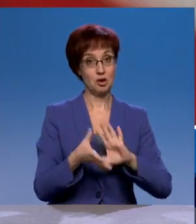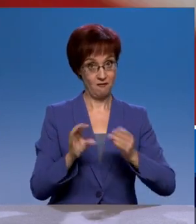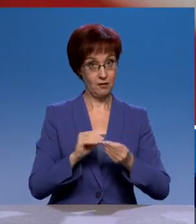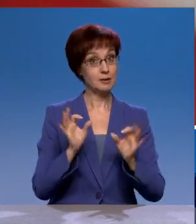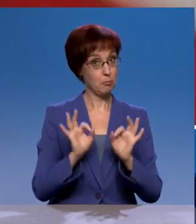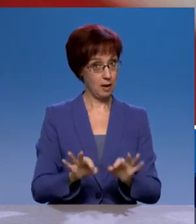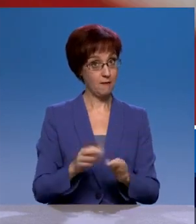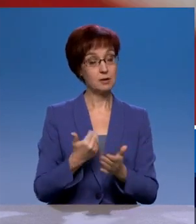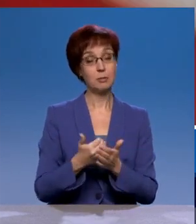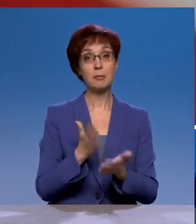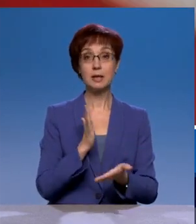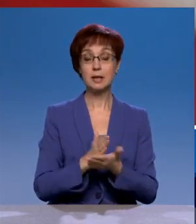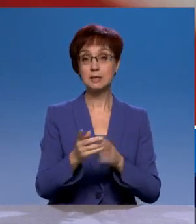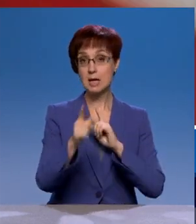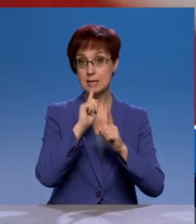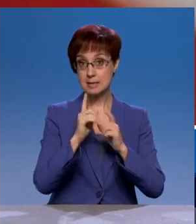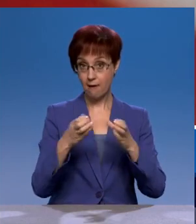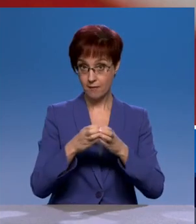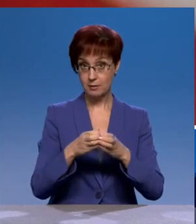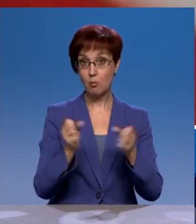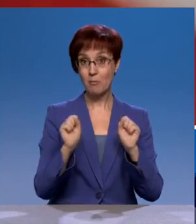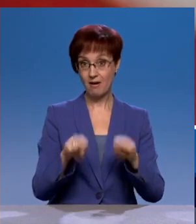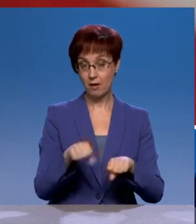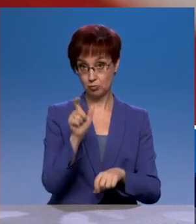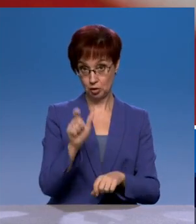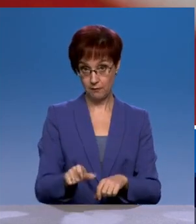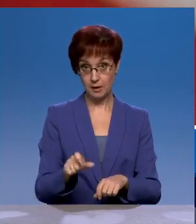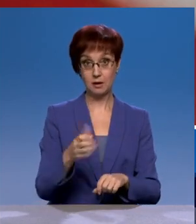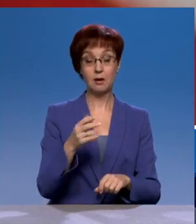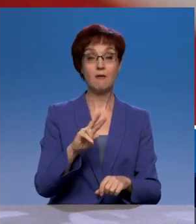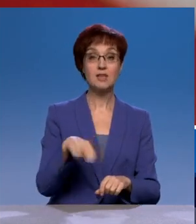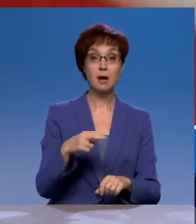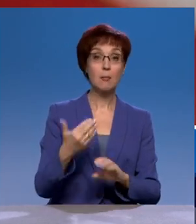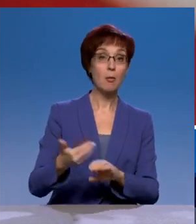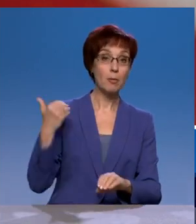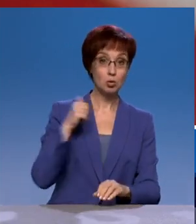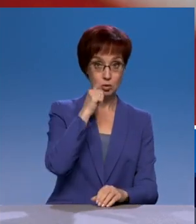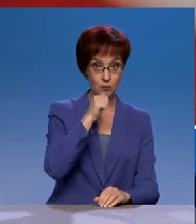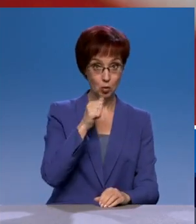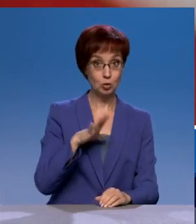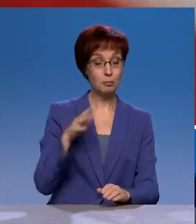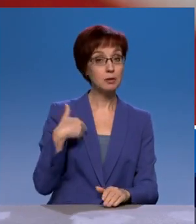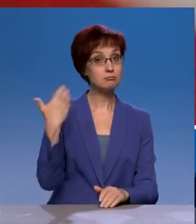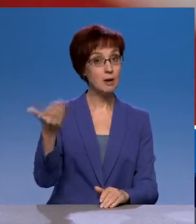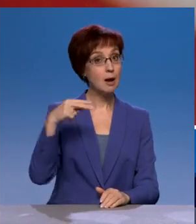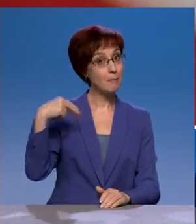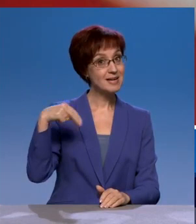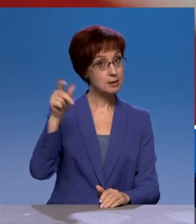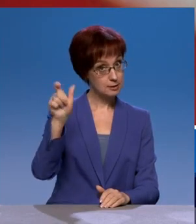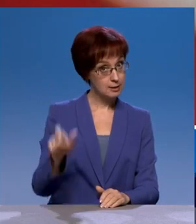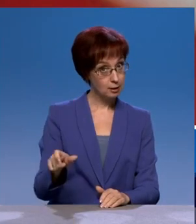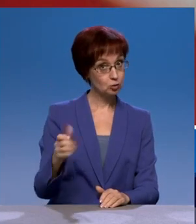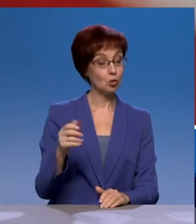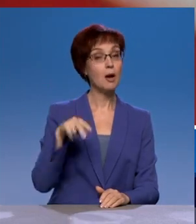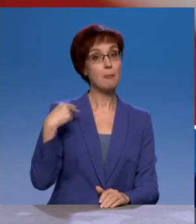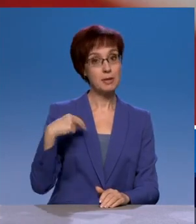человека, и он обратился к президенту в конце прошлого года, в декабре прошлого года. И президент страны принял решение о необходимости повышения